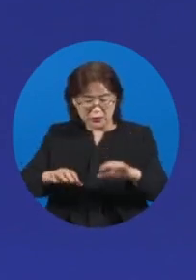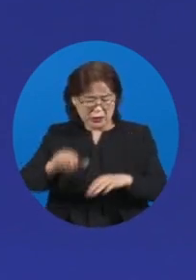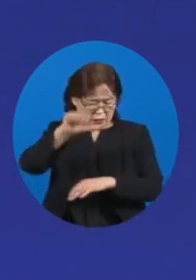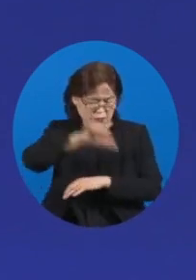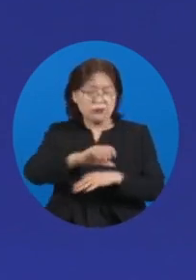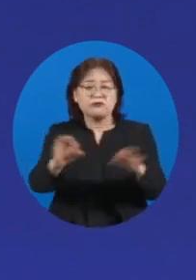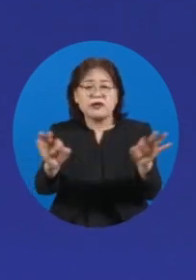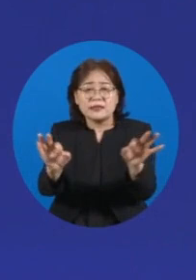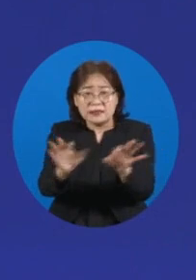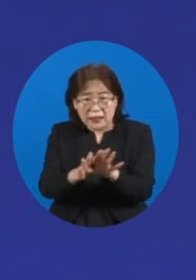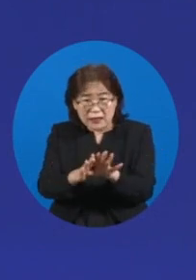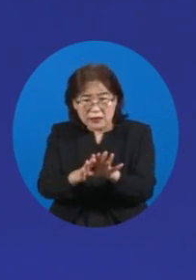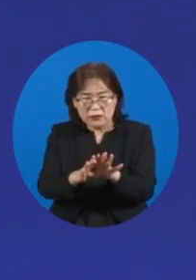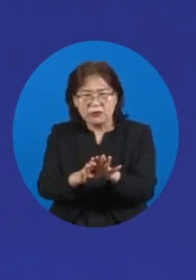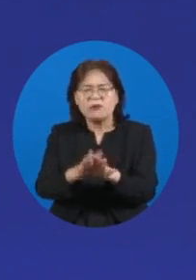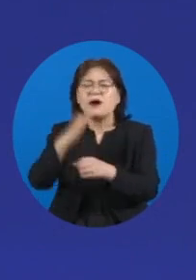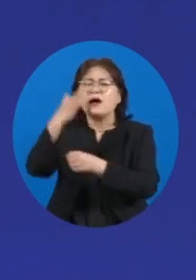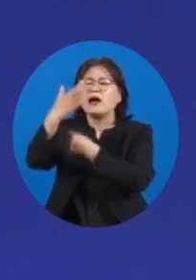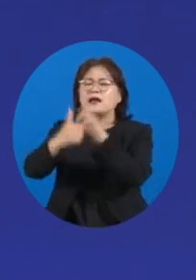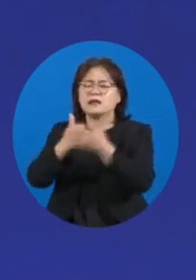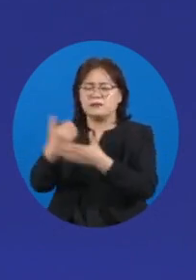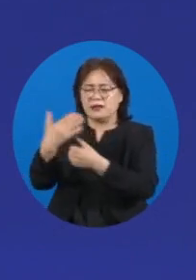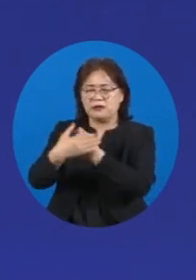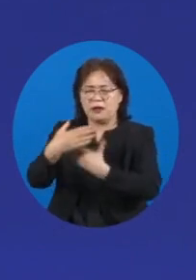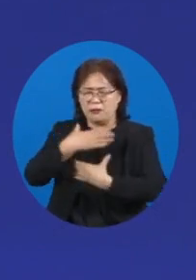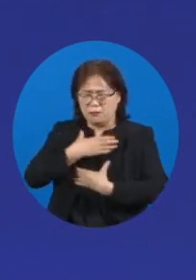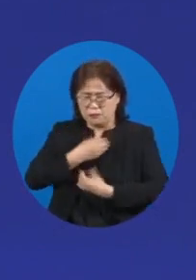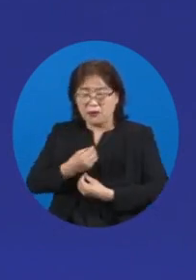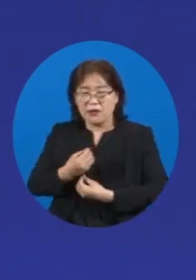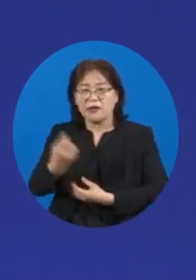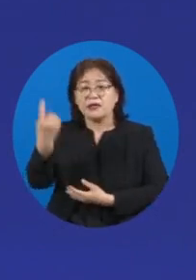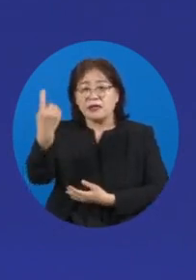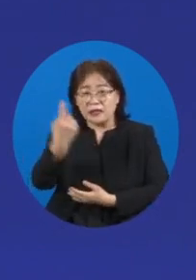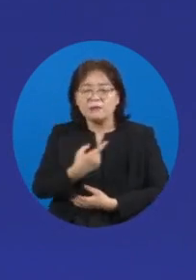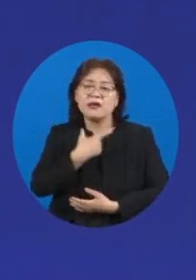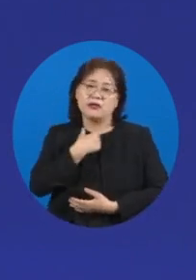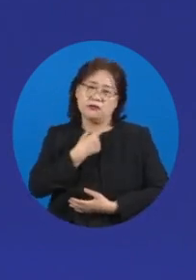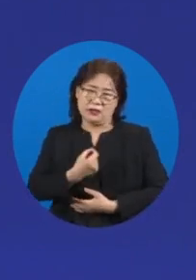사라지고 하나님의 은혜와 평강이 임하기를 원하십니다